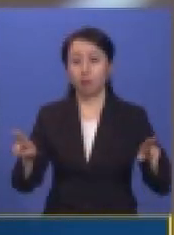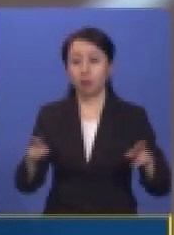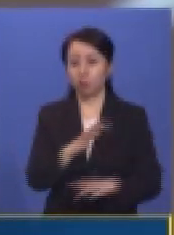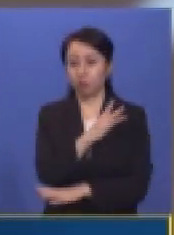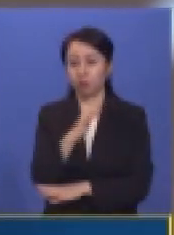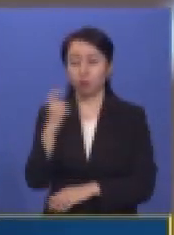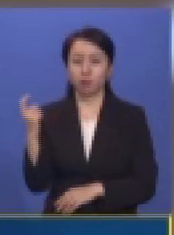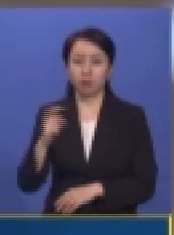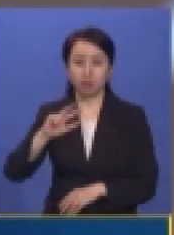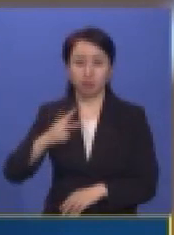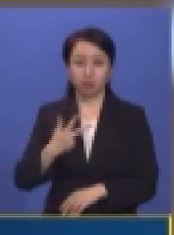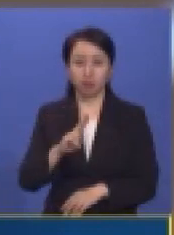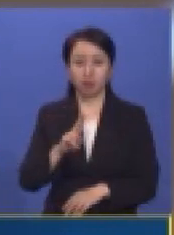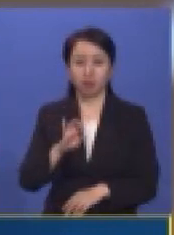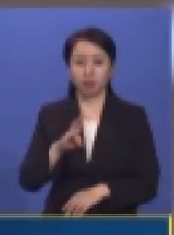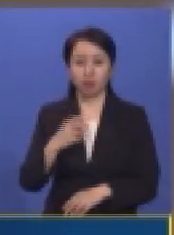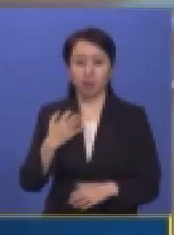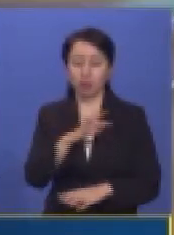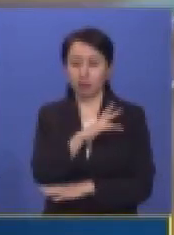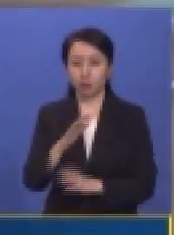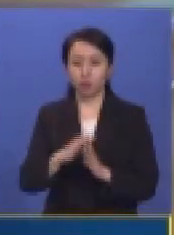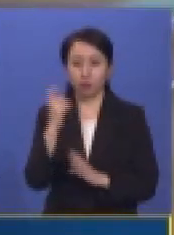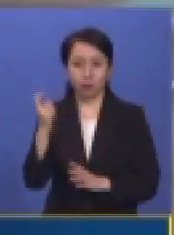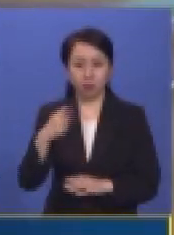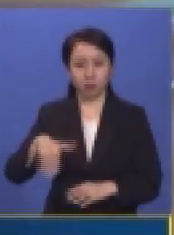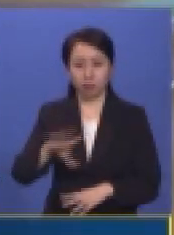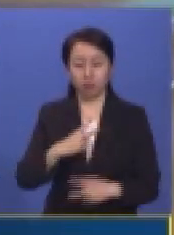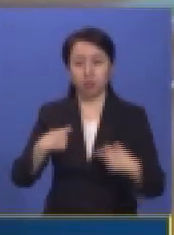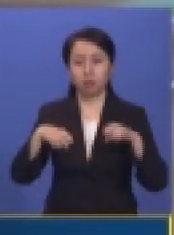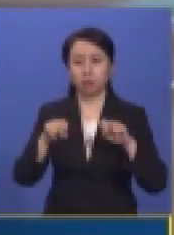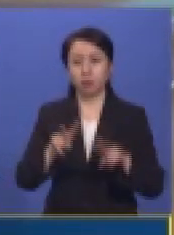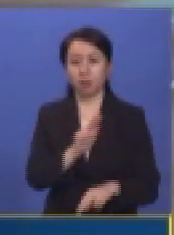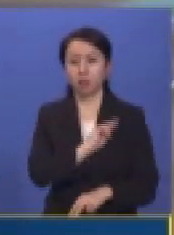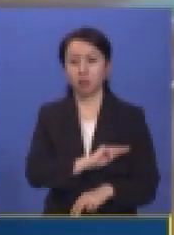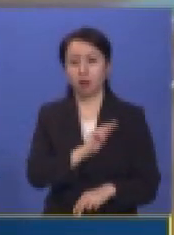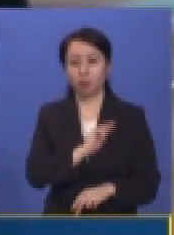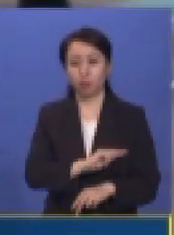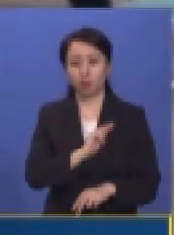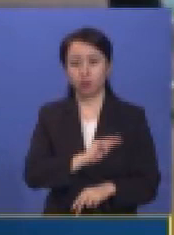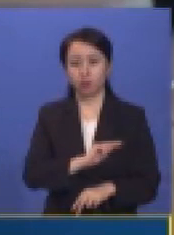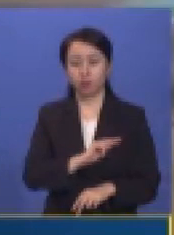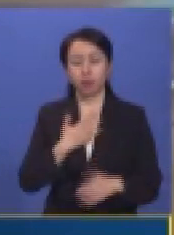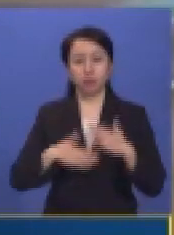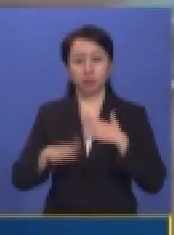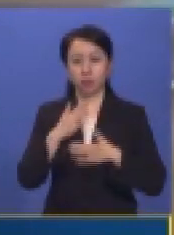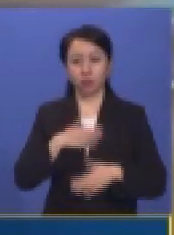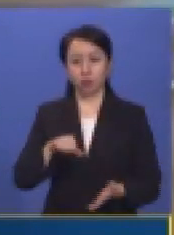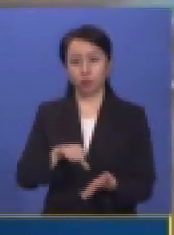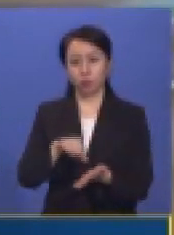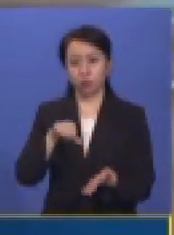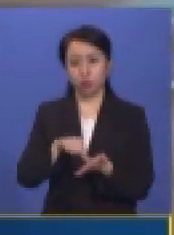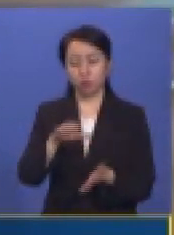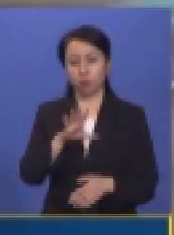хозяйство. Третье – Казалужарское лесное хозяйство. Все специалисты, работники с удовольствием принимали